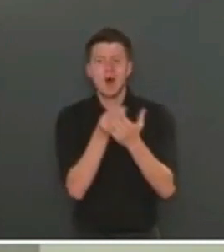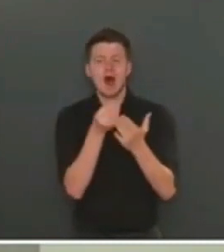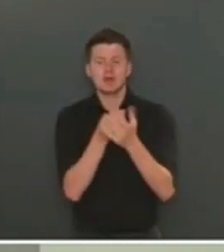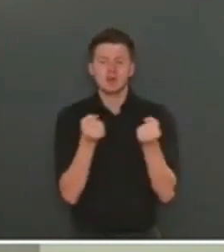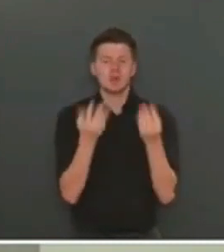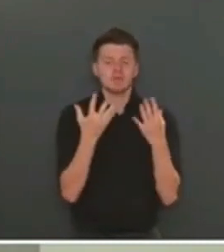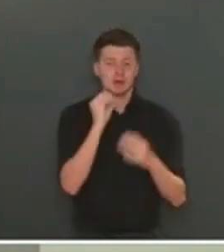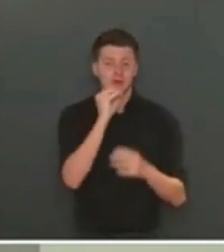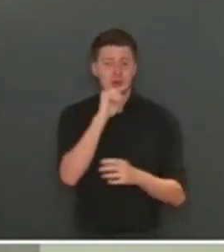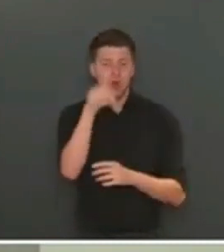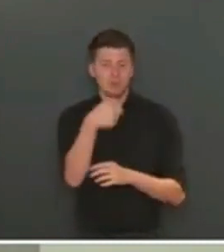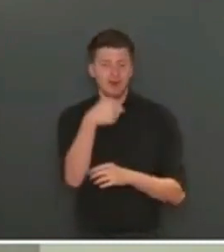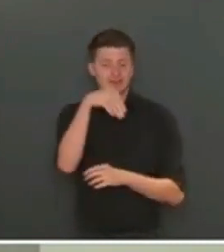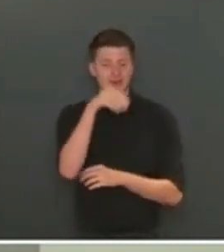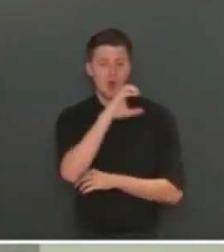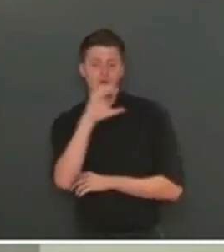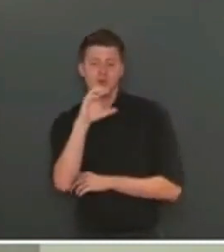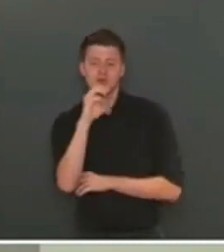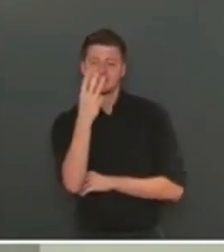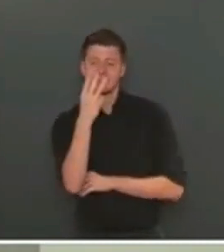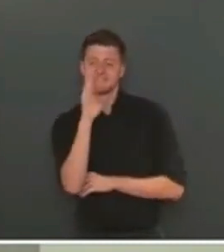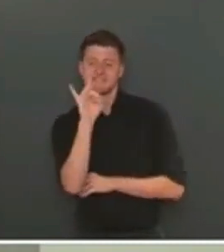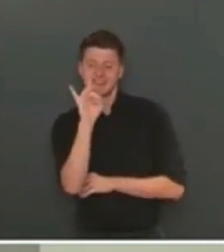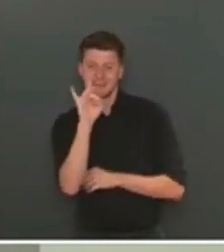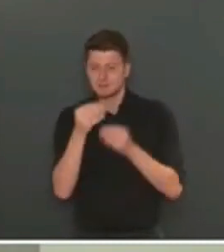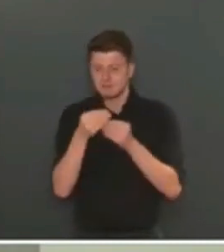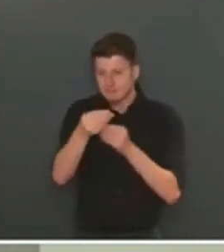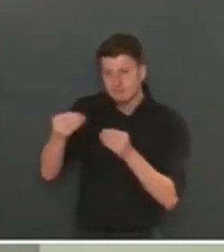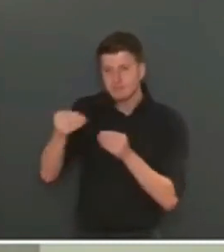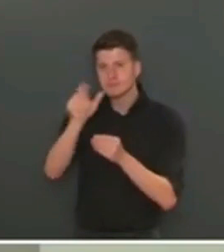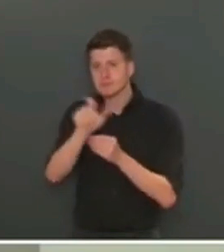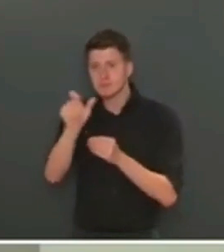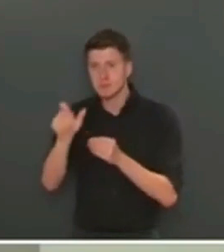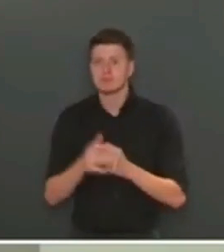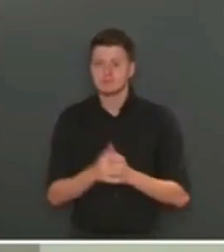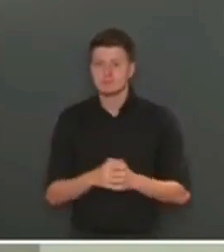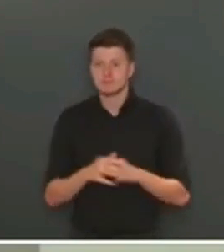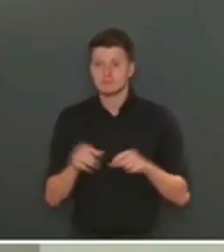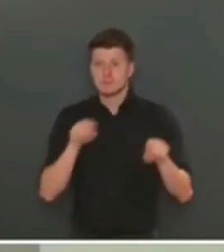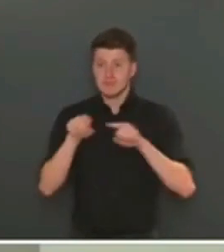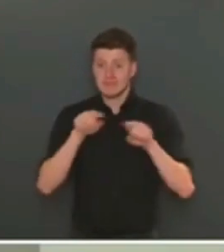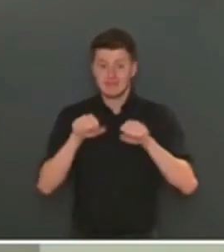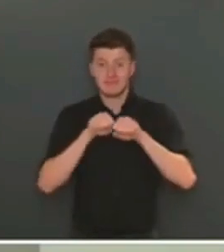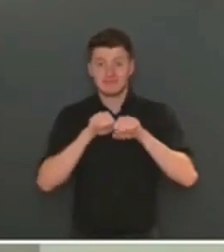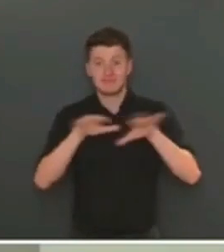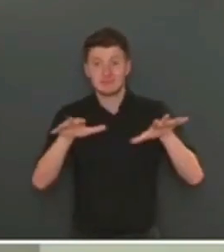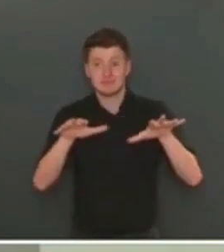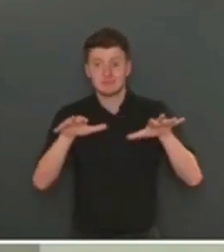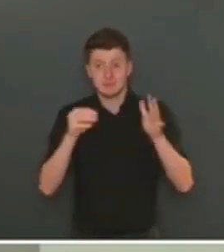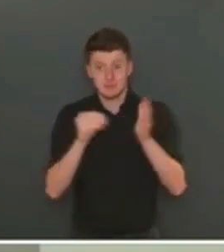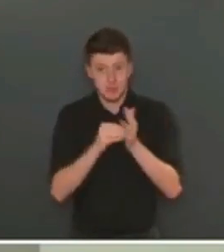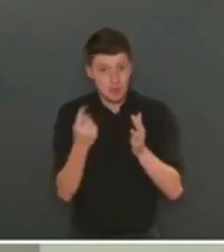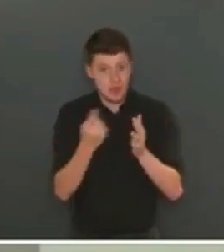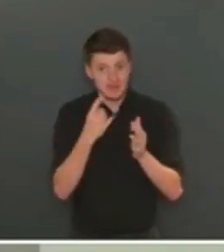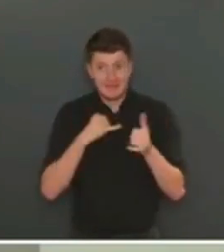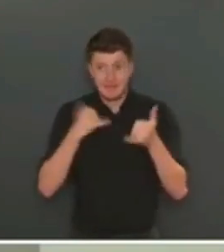الداخل واربعمائة شخص في الخارج بالنسبة للجنازات يمكنوا ان يجتمع على خمسون شخصا فقط